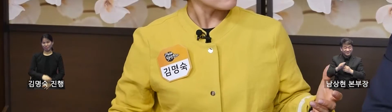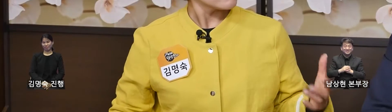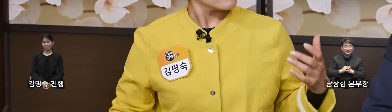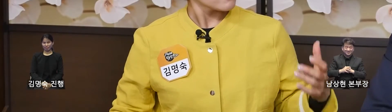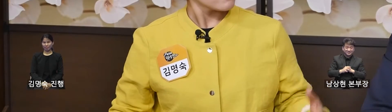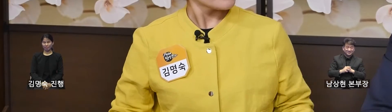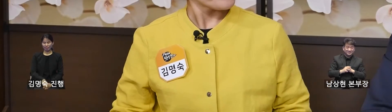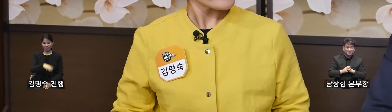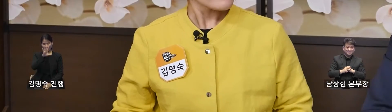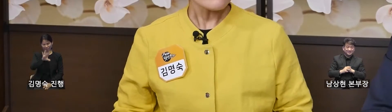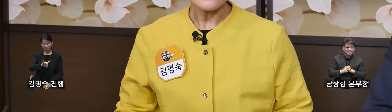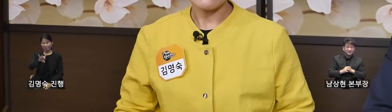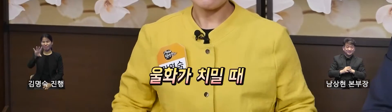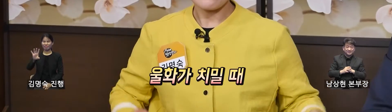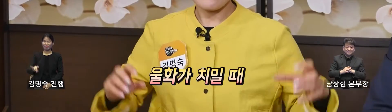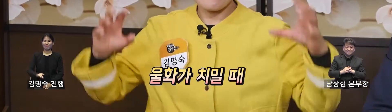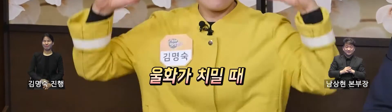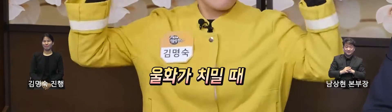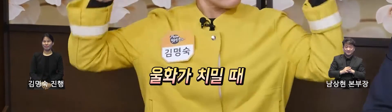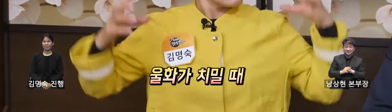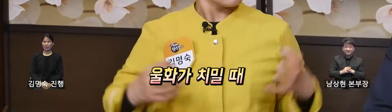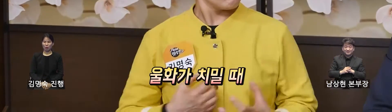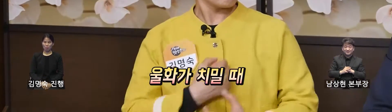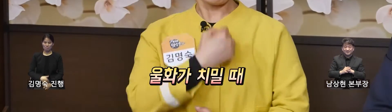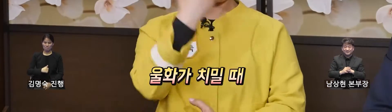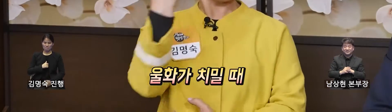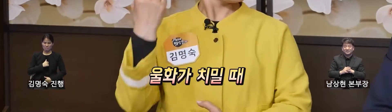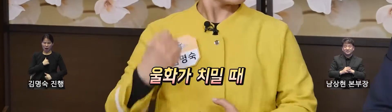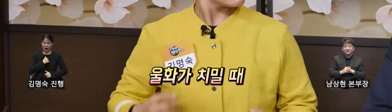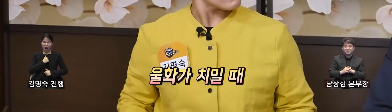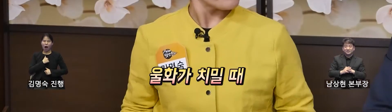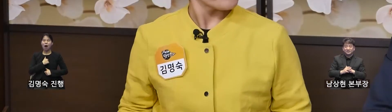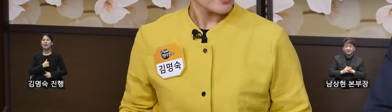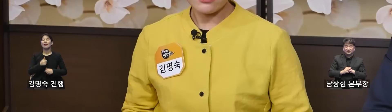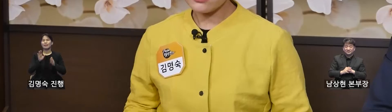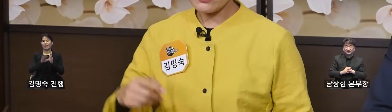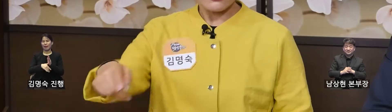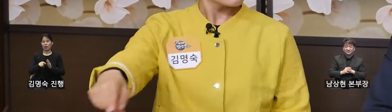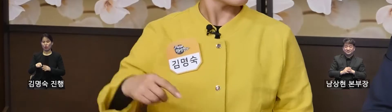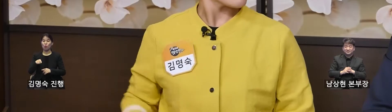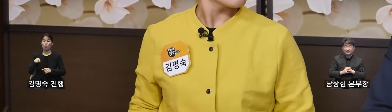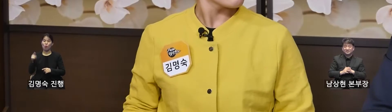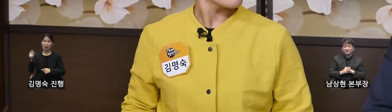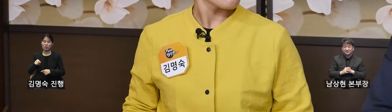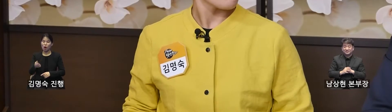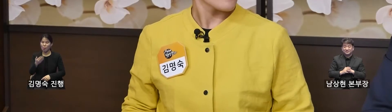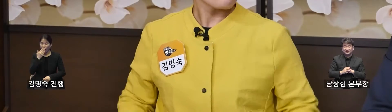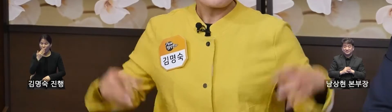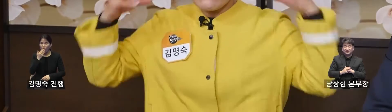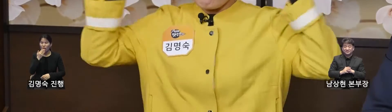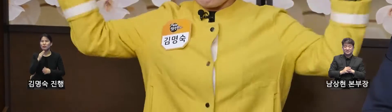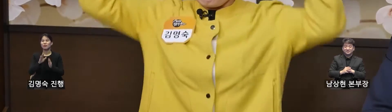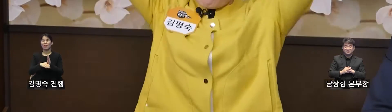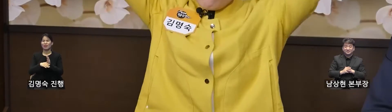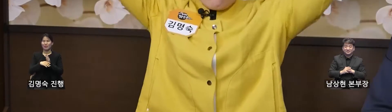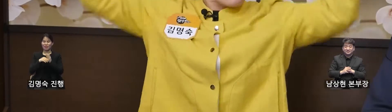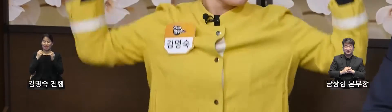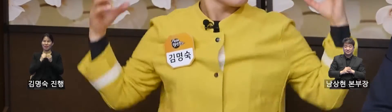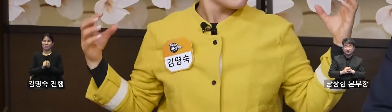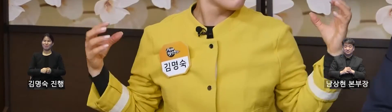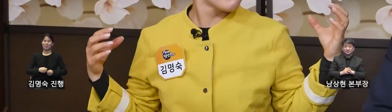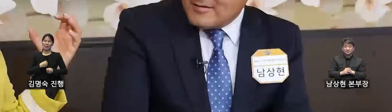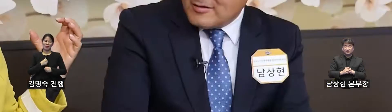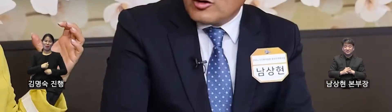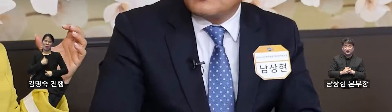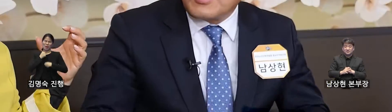저기 가끔 가다가 막 우라가 치민다고 하죠. 그때 와서 이거 확 먹으면 뿜뿜